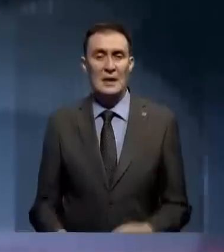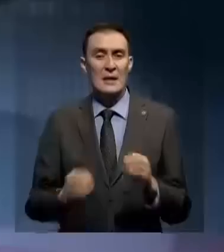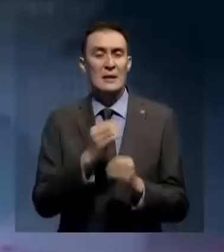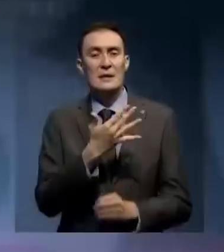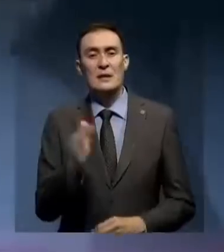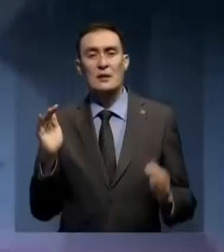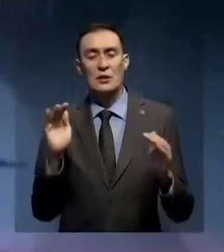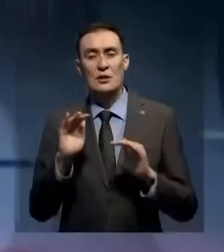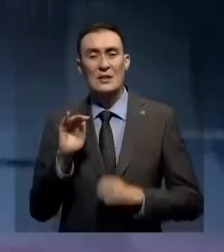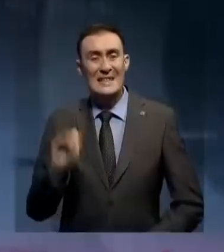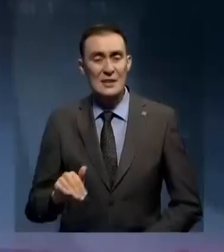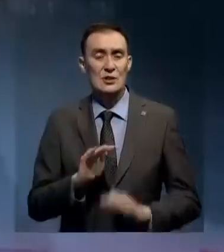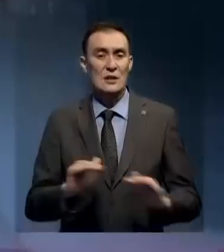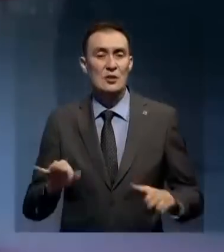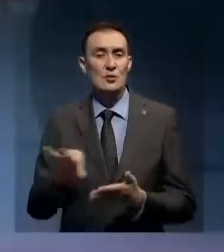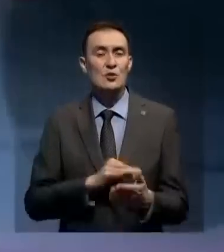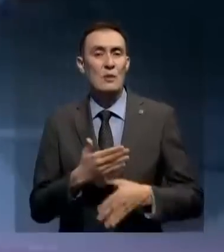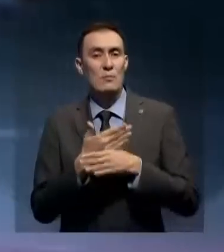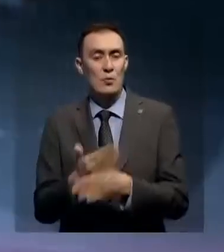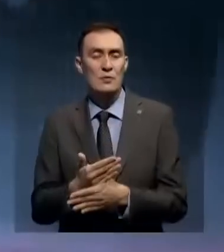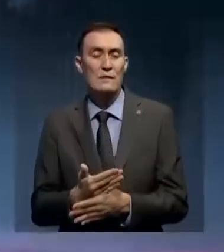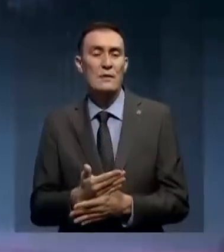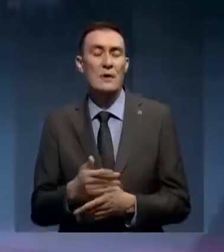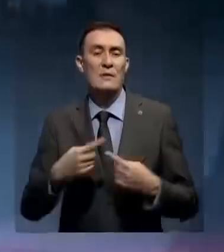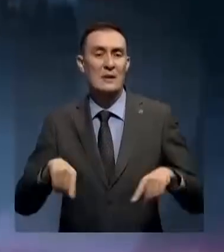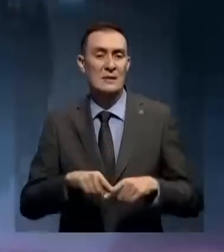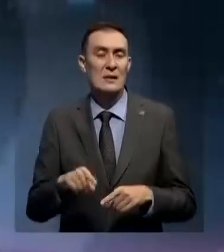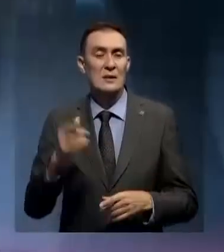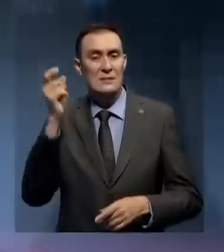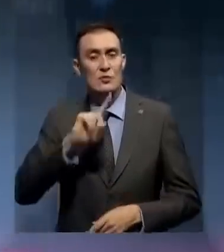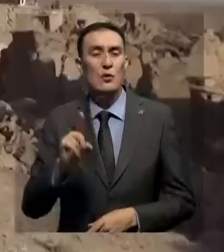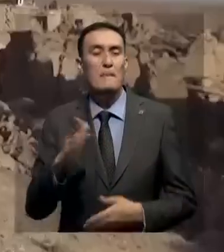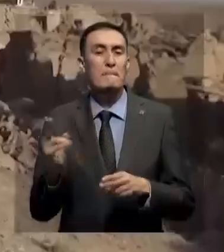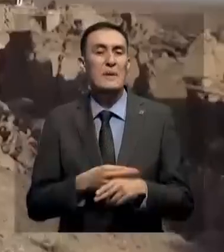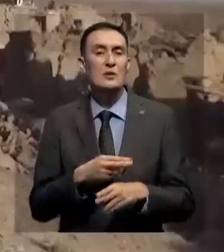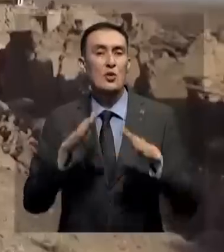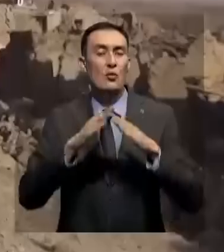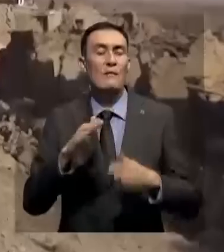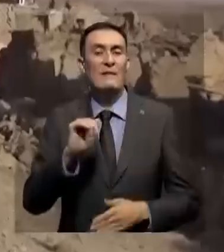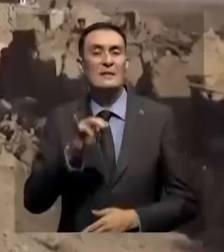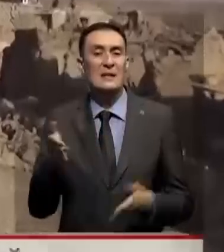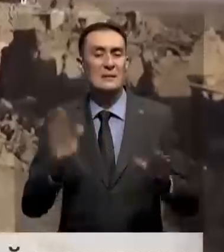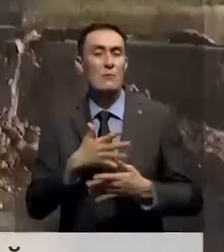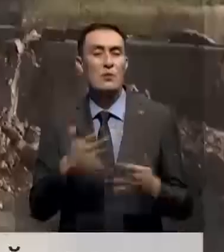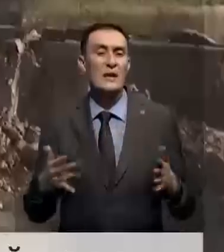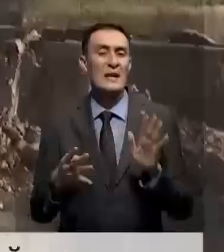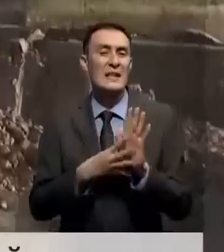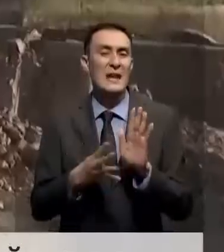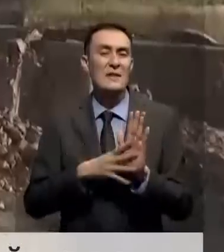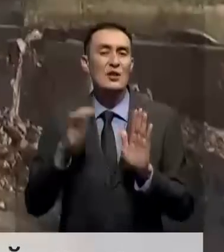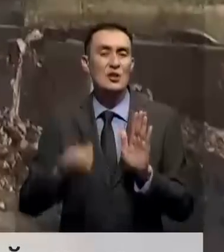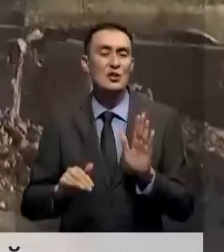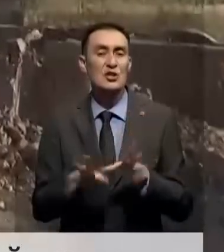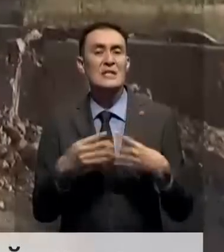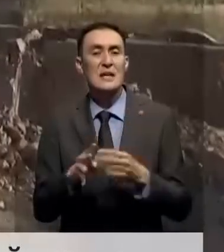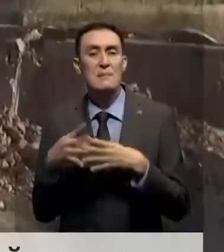Десятки тысяч детей нуждаются в срочной помощи гуманитарных организаций. На сегодня известно, что без крова в Афганистане остались более 9